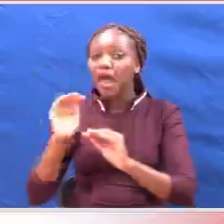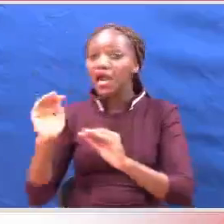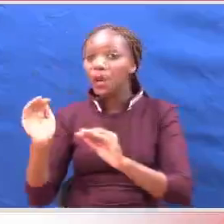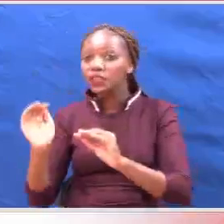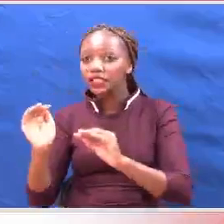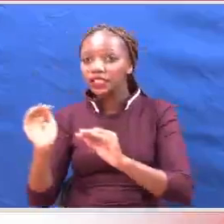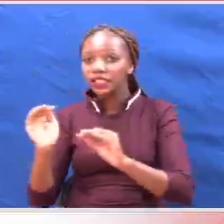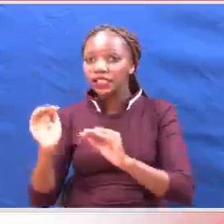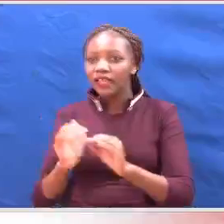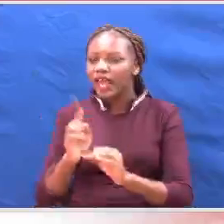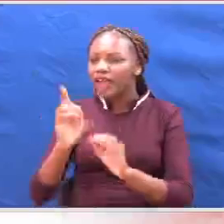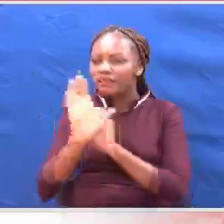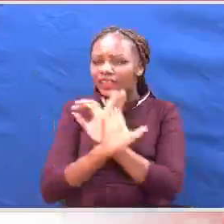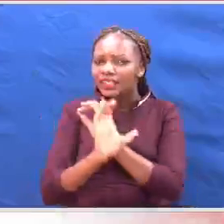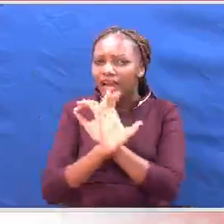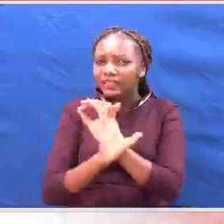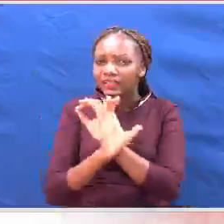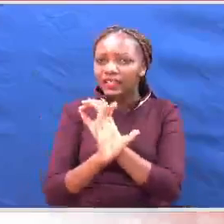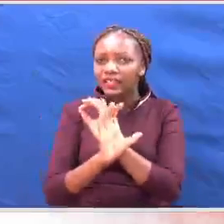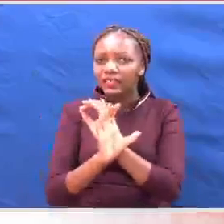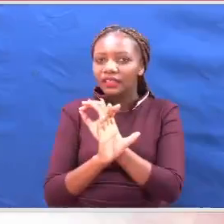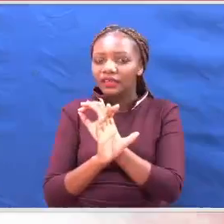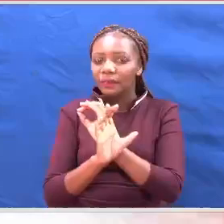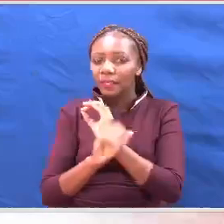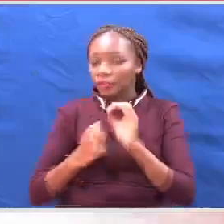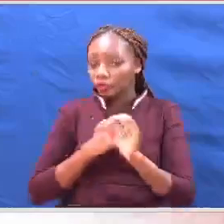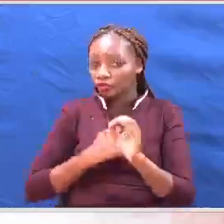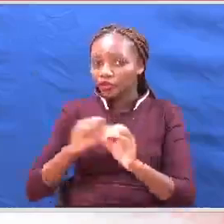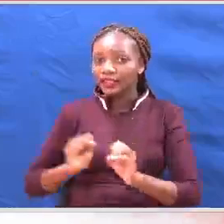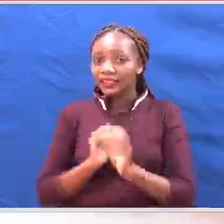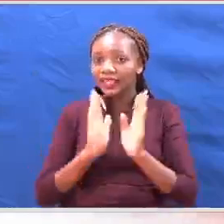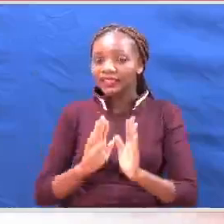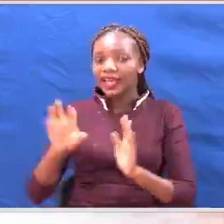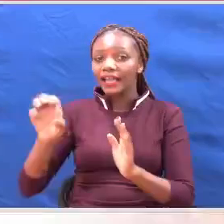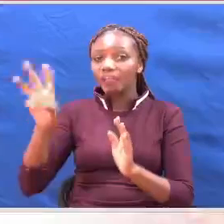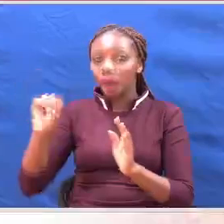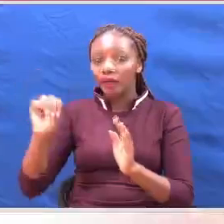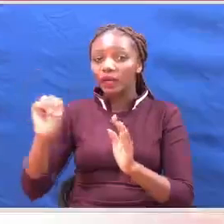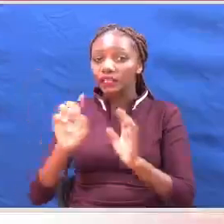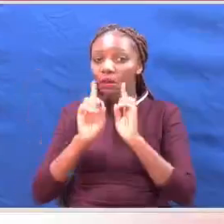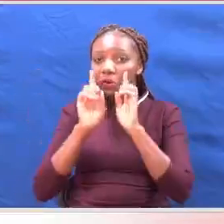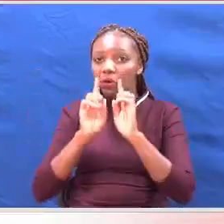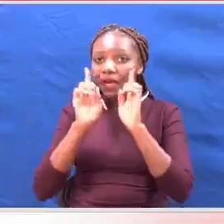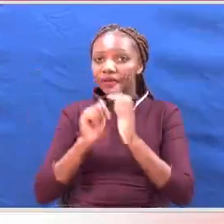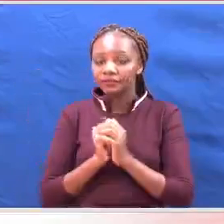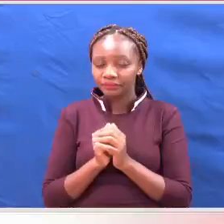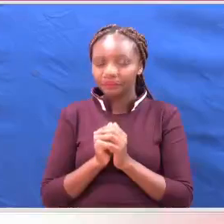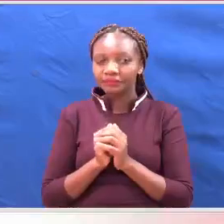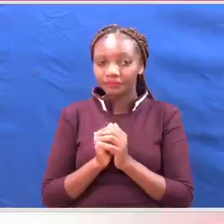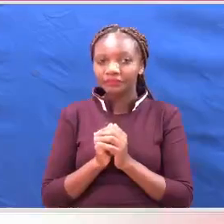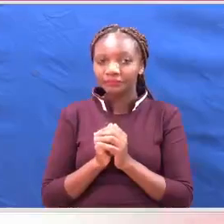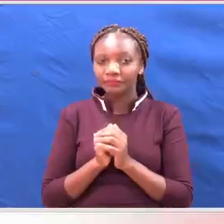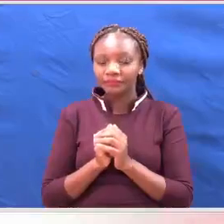nanok this country has g to senet wa elge maret kipchumba murom ul mzi ya